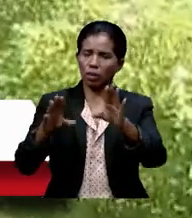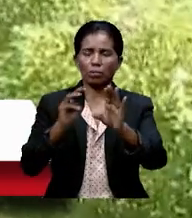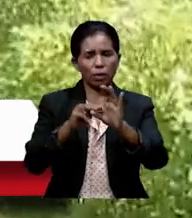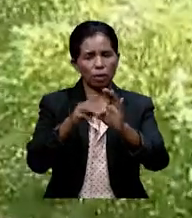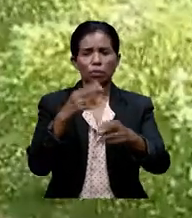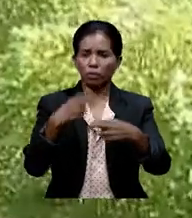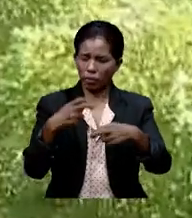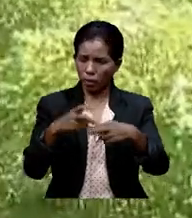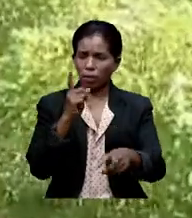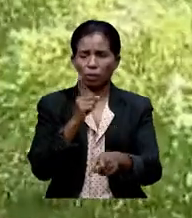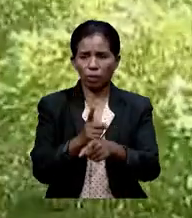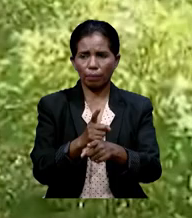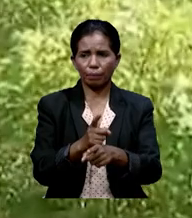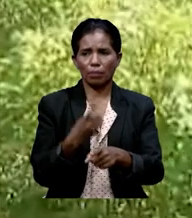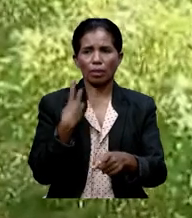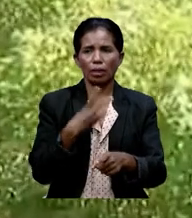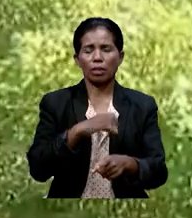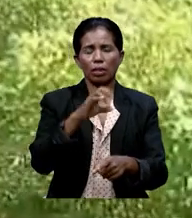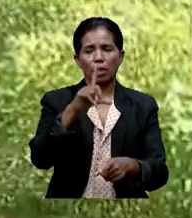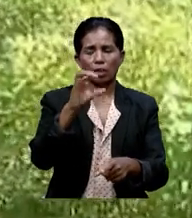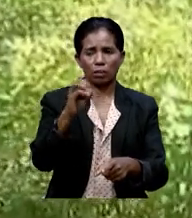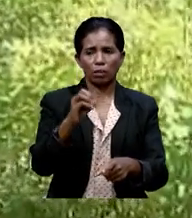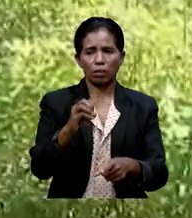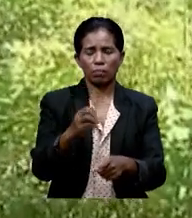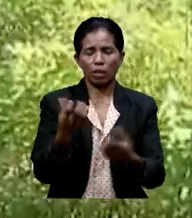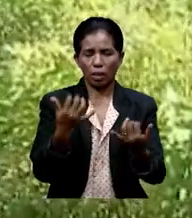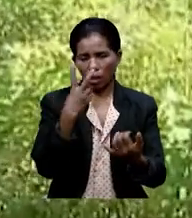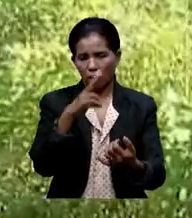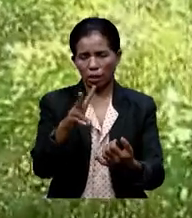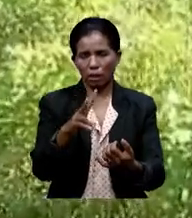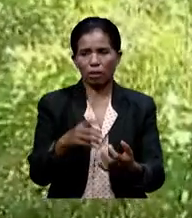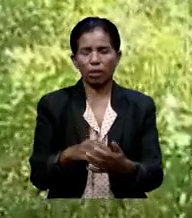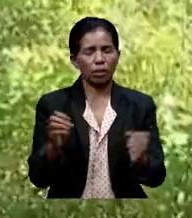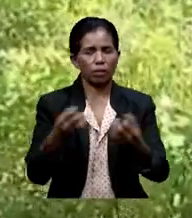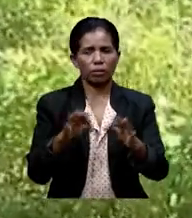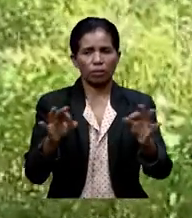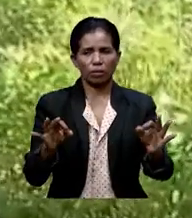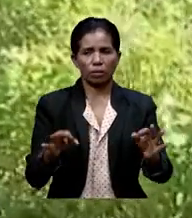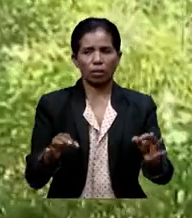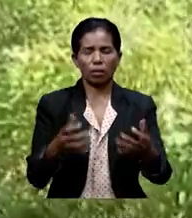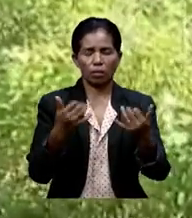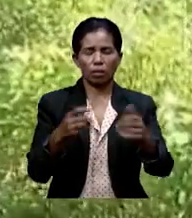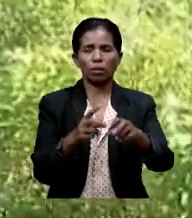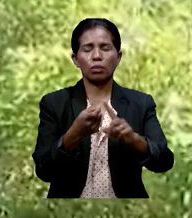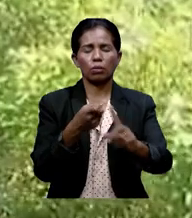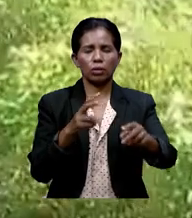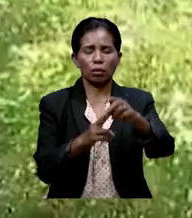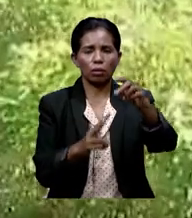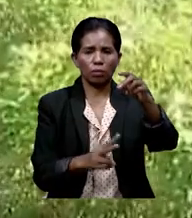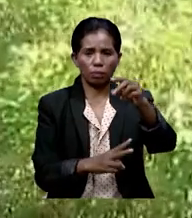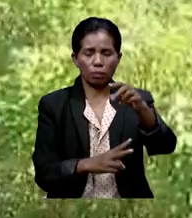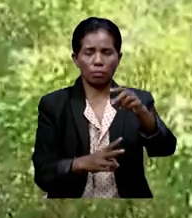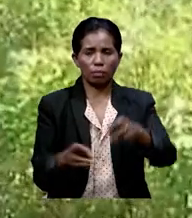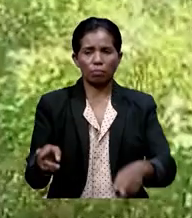ne ai lomak mai cor hela main main mes buat ne la hutuan sene kan agora hosi motan yang saya maine